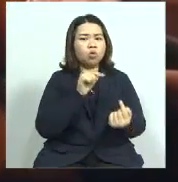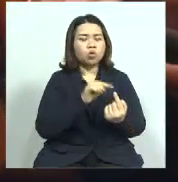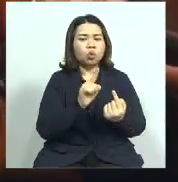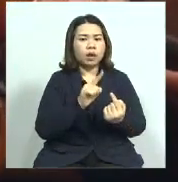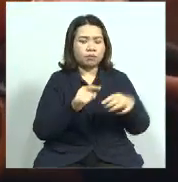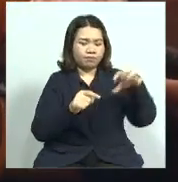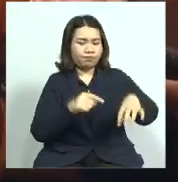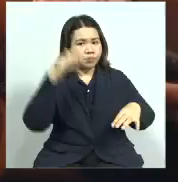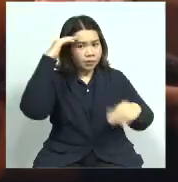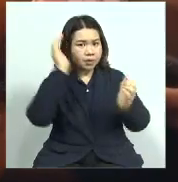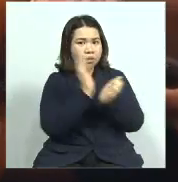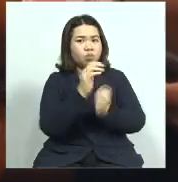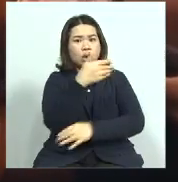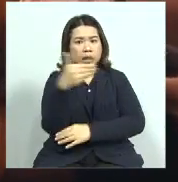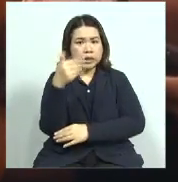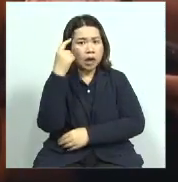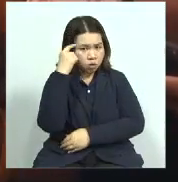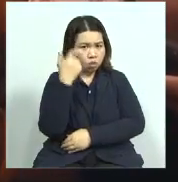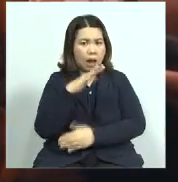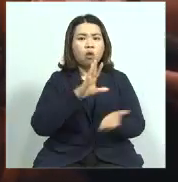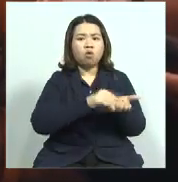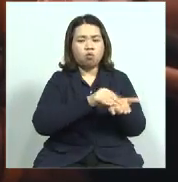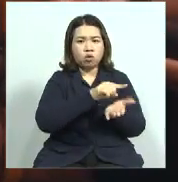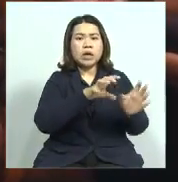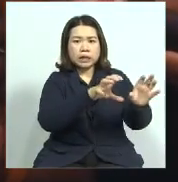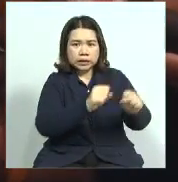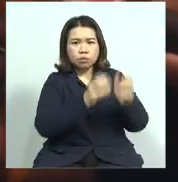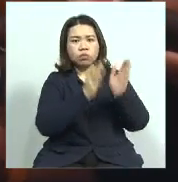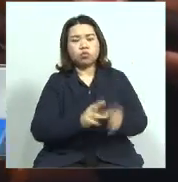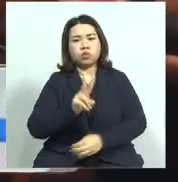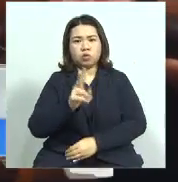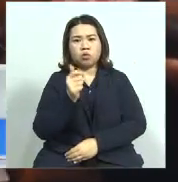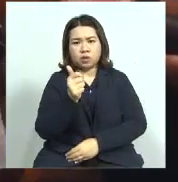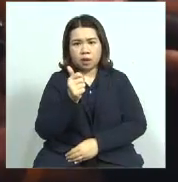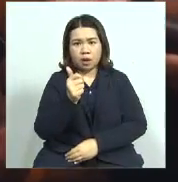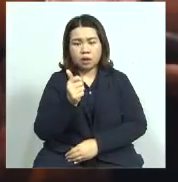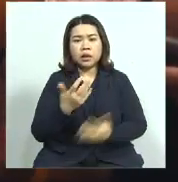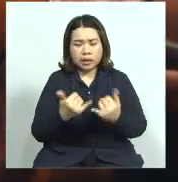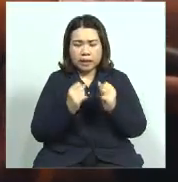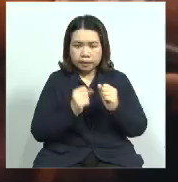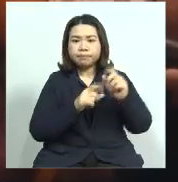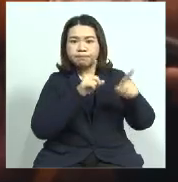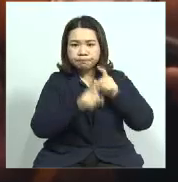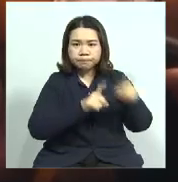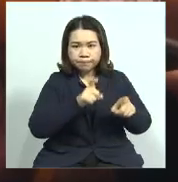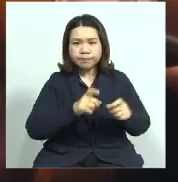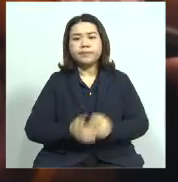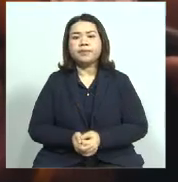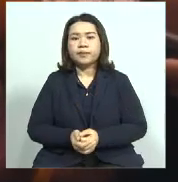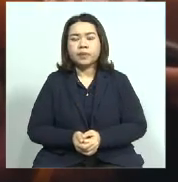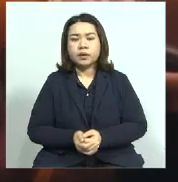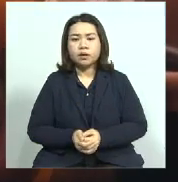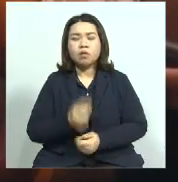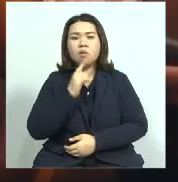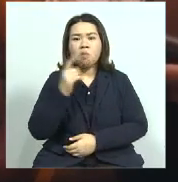ที่สำนักงานตำรวจแห่งชาติเราได้จับได้2คนก็กำลังสืบสวนอยู่เท่าที่